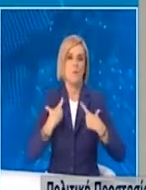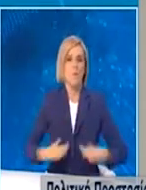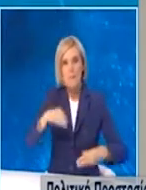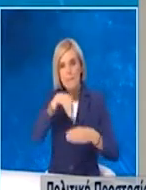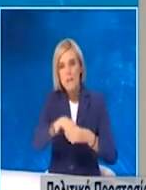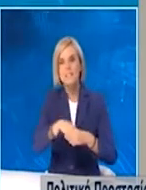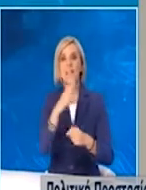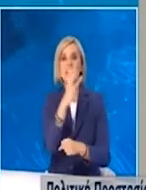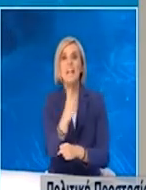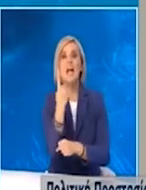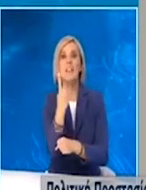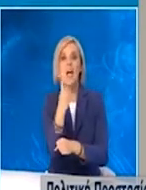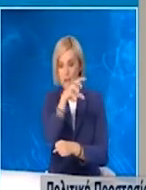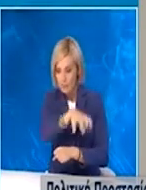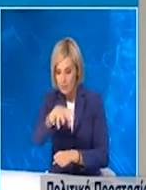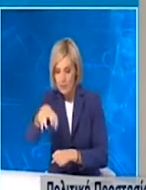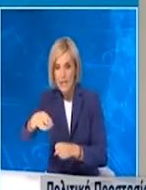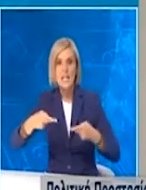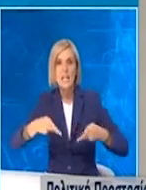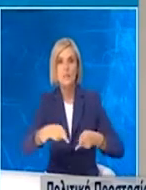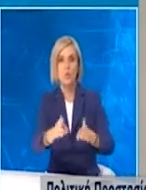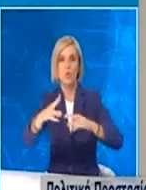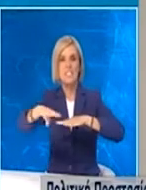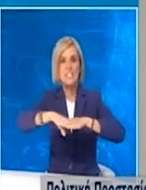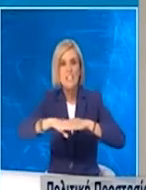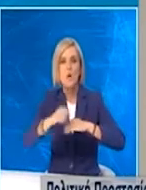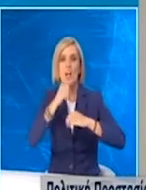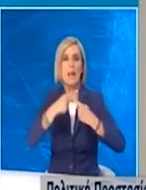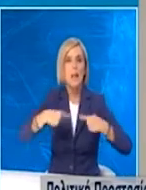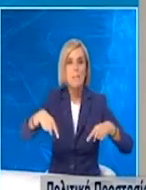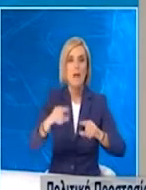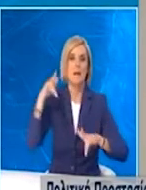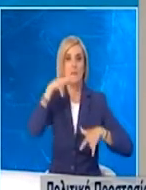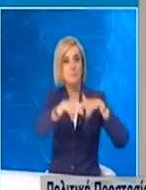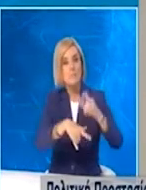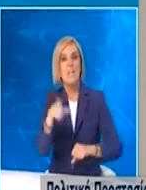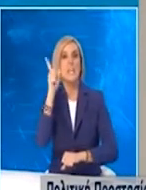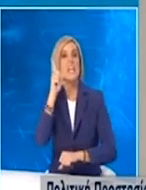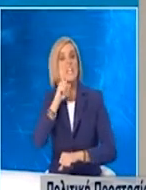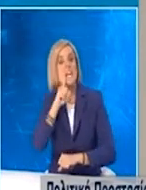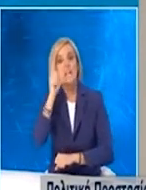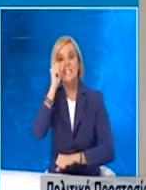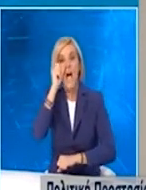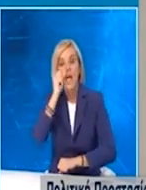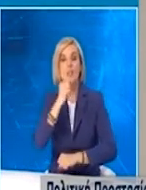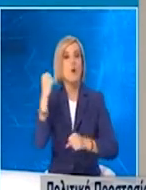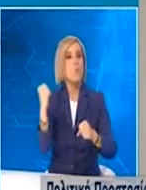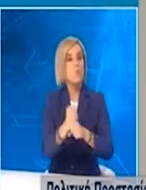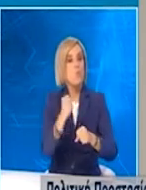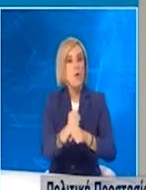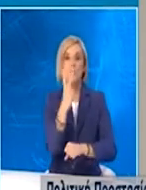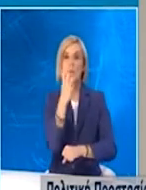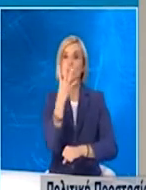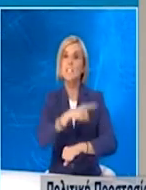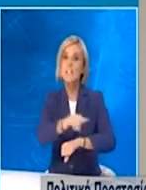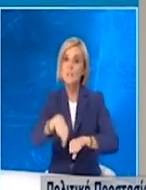στα 31 σημεία εισόδου της χώρας και όχι μόνο. Ένας μηχανισμός εξαιρετικών γυναικών και ανδρών που 24 ώρες, 7